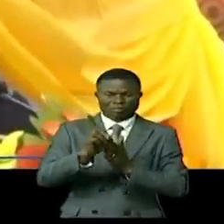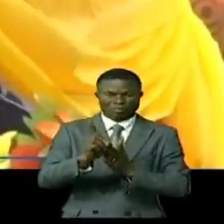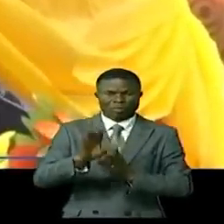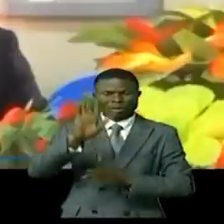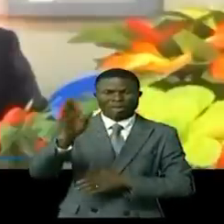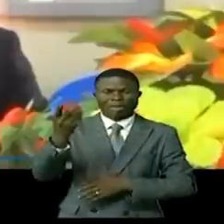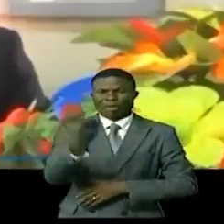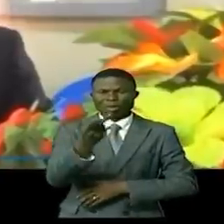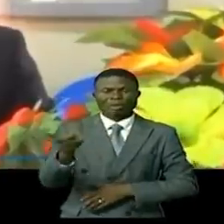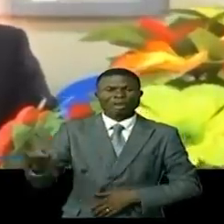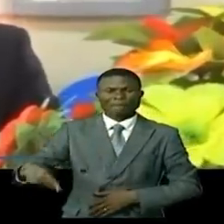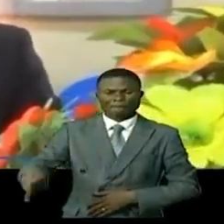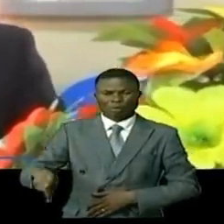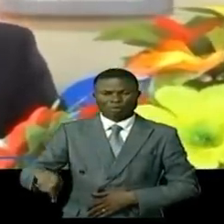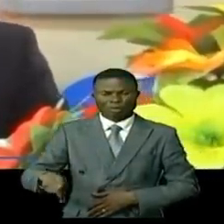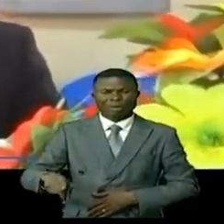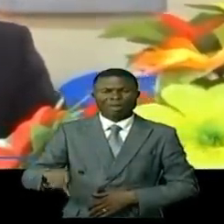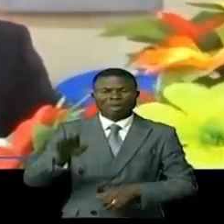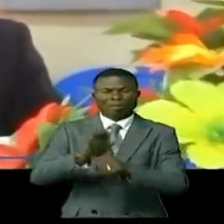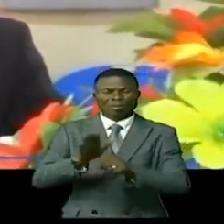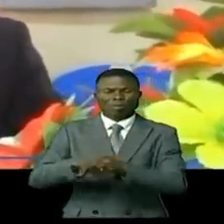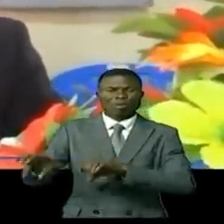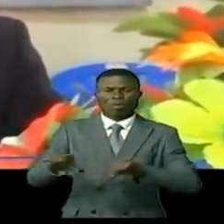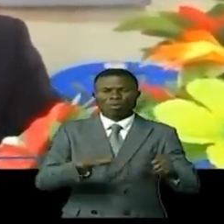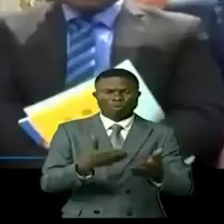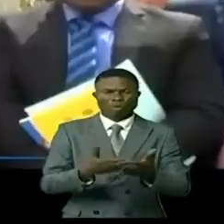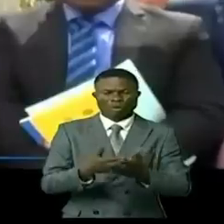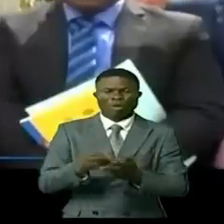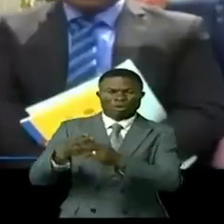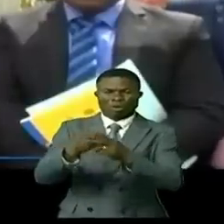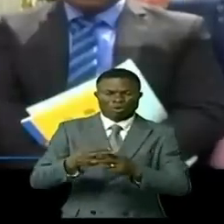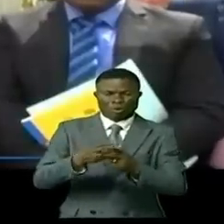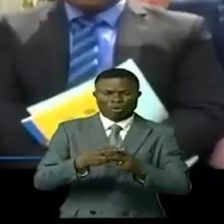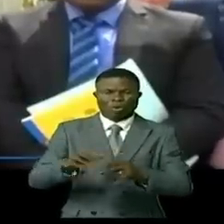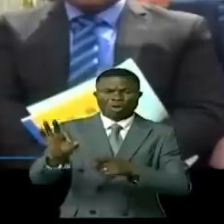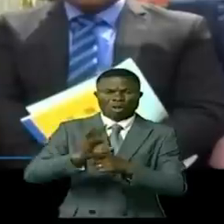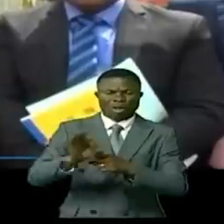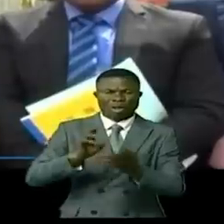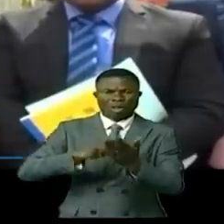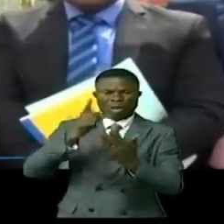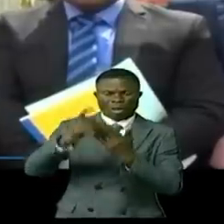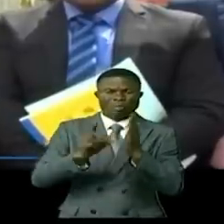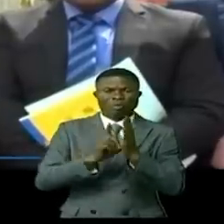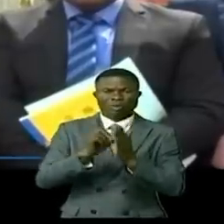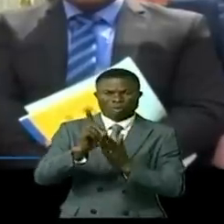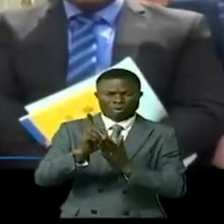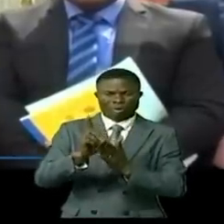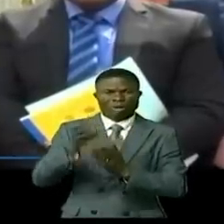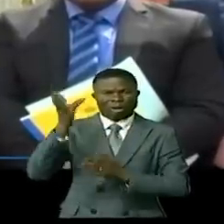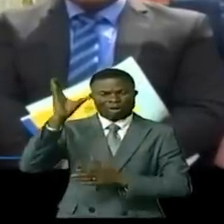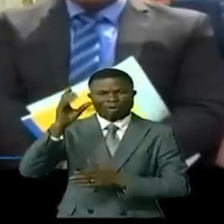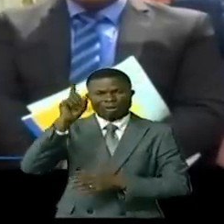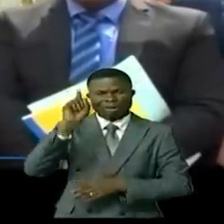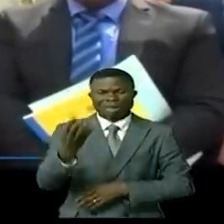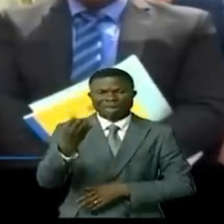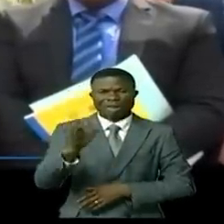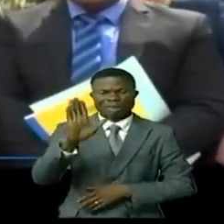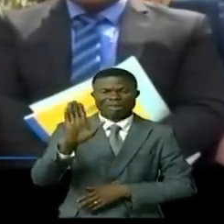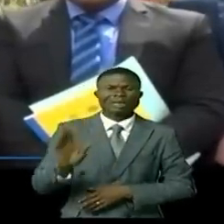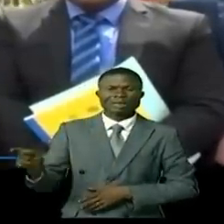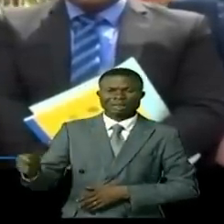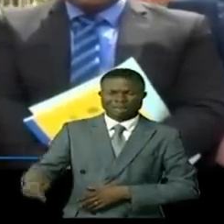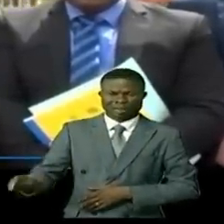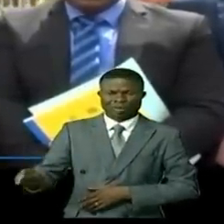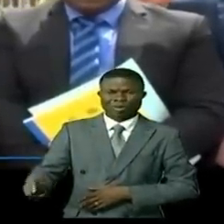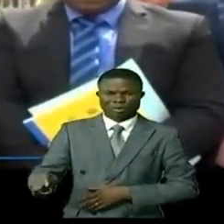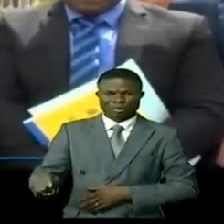entités respectives dans les différents secteurs, le suivi de l'atelier sur le programme de développement local de 145 territoires.